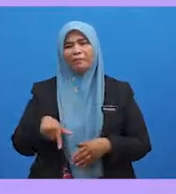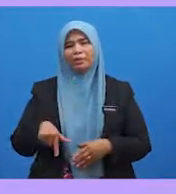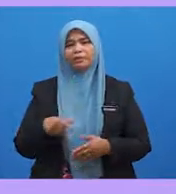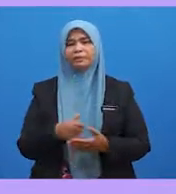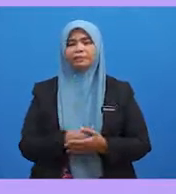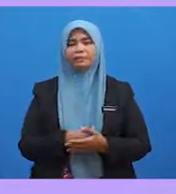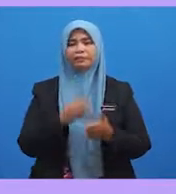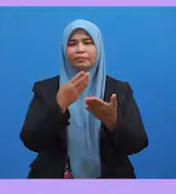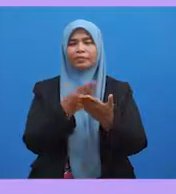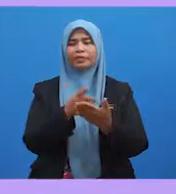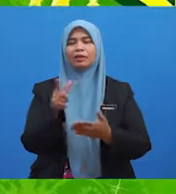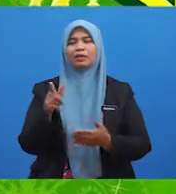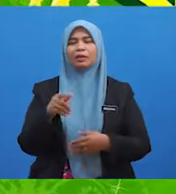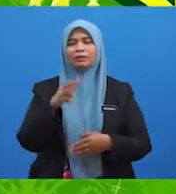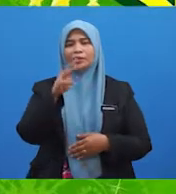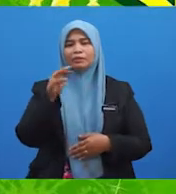ataupun lambat.